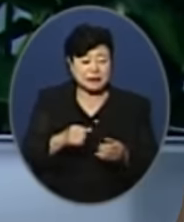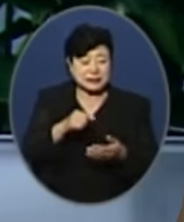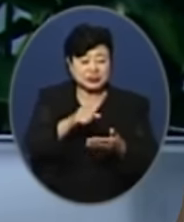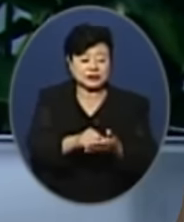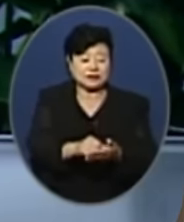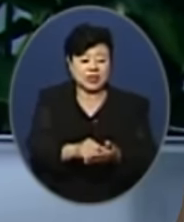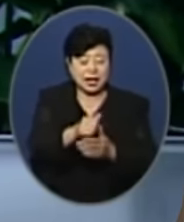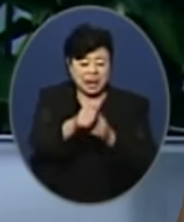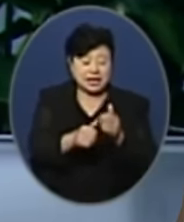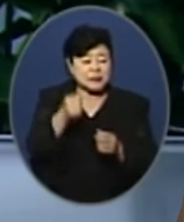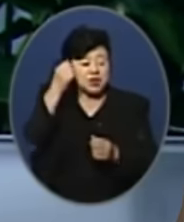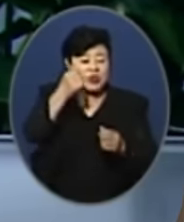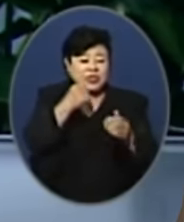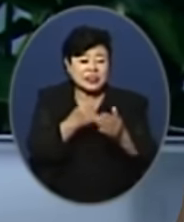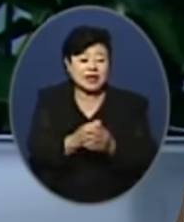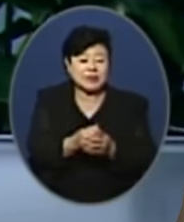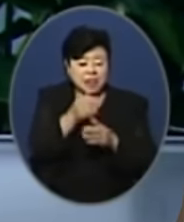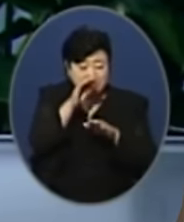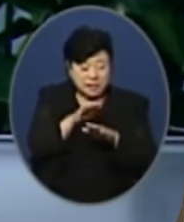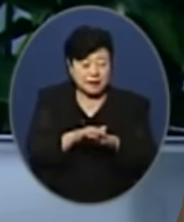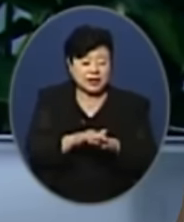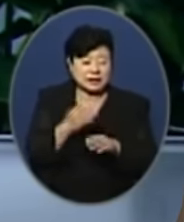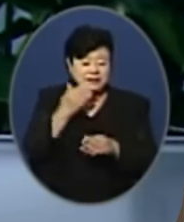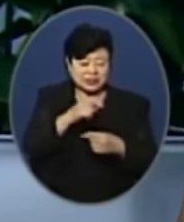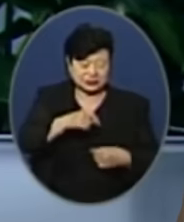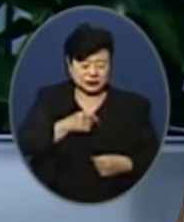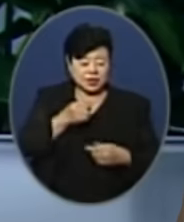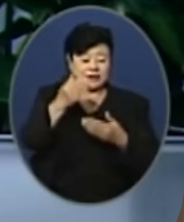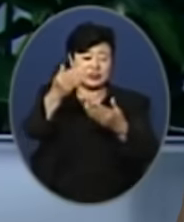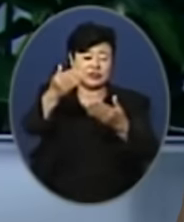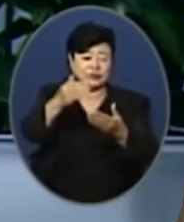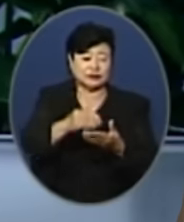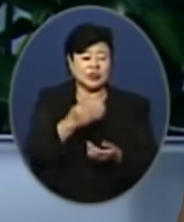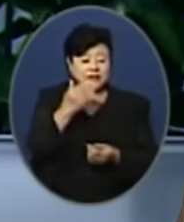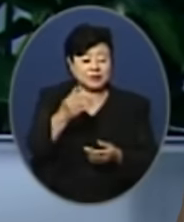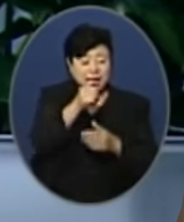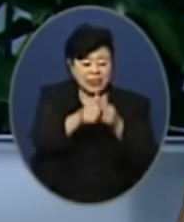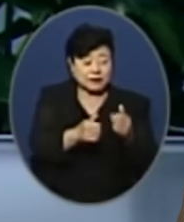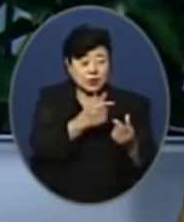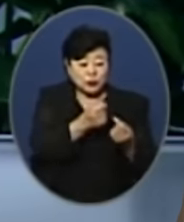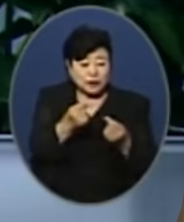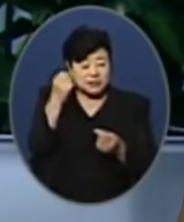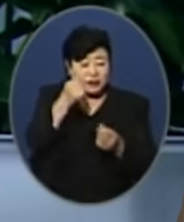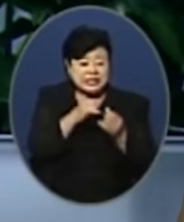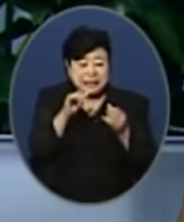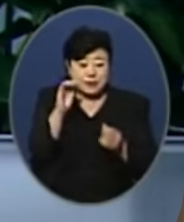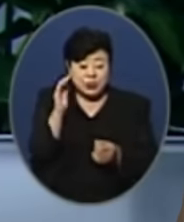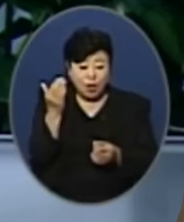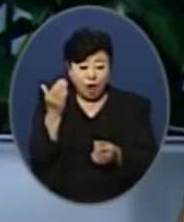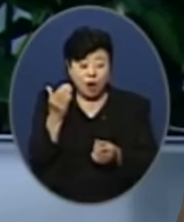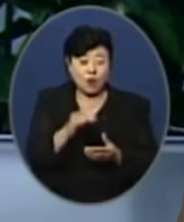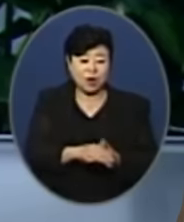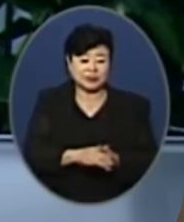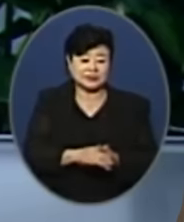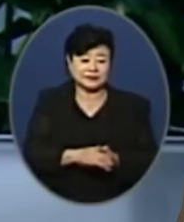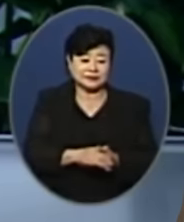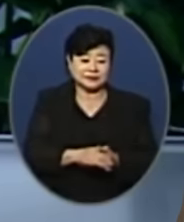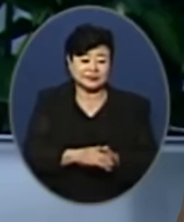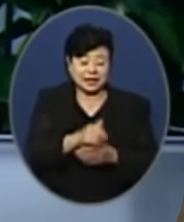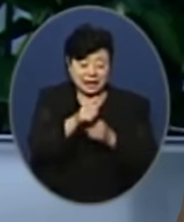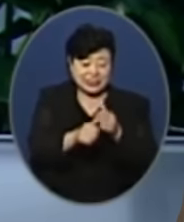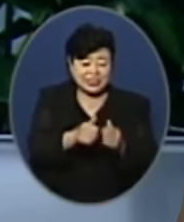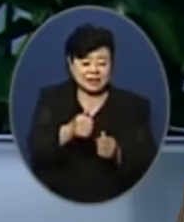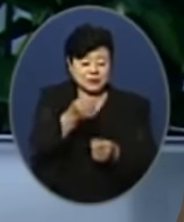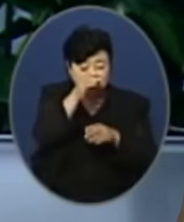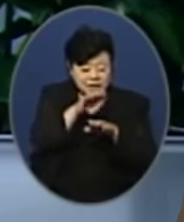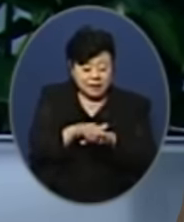주장하면, 영의 사람은 하나님이 영이시라, 예배하는 자가 신령과 진정으로 예배할지라, 여러분도 하나님과 똑같이 영의 사람이 되어가지고서